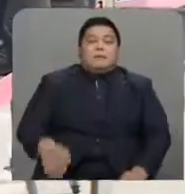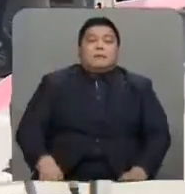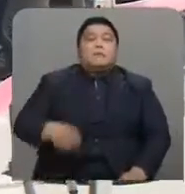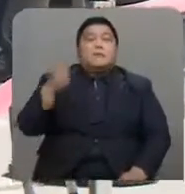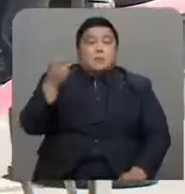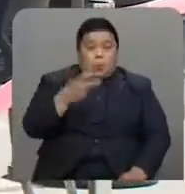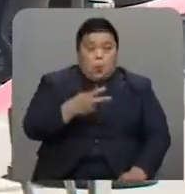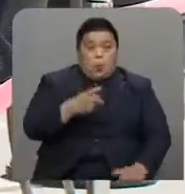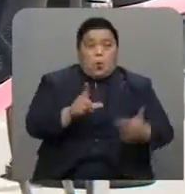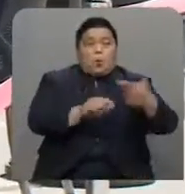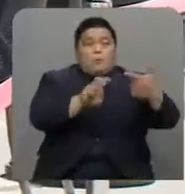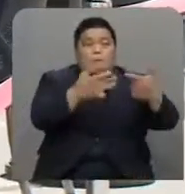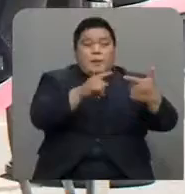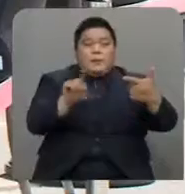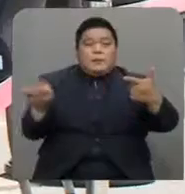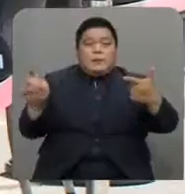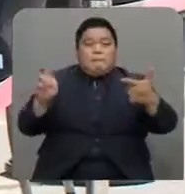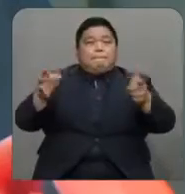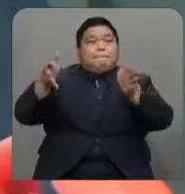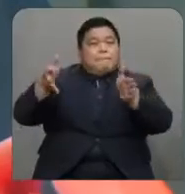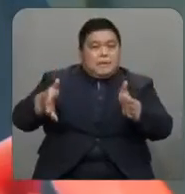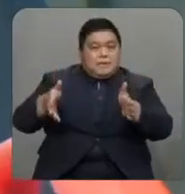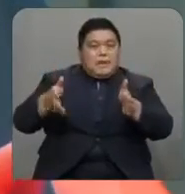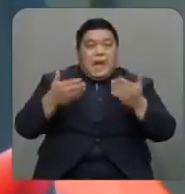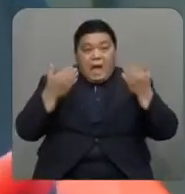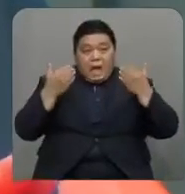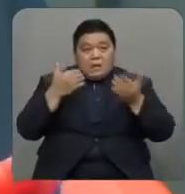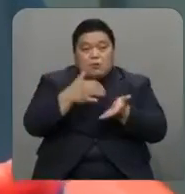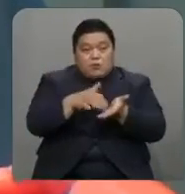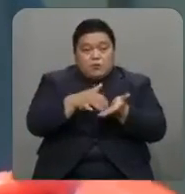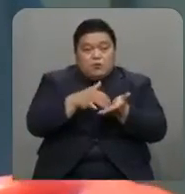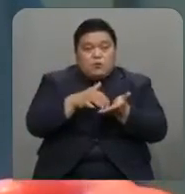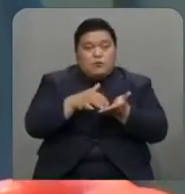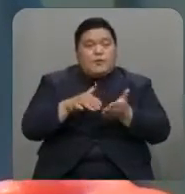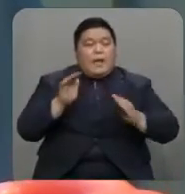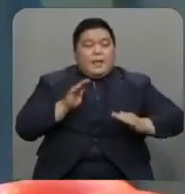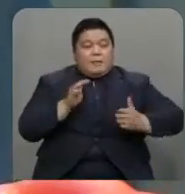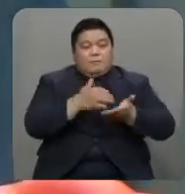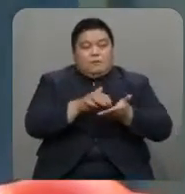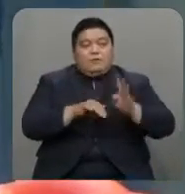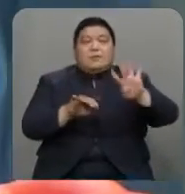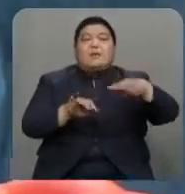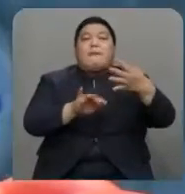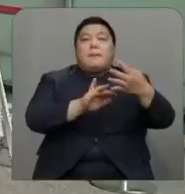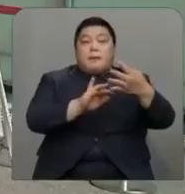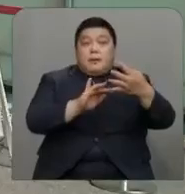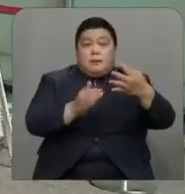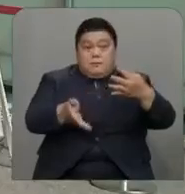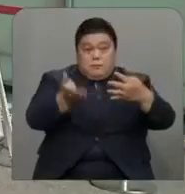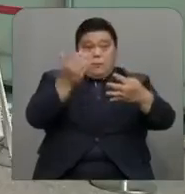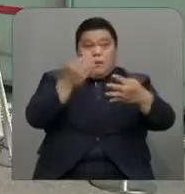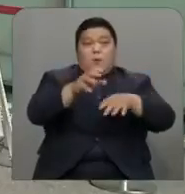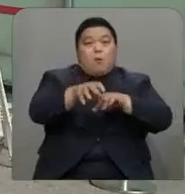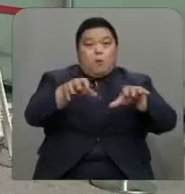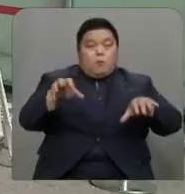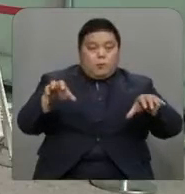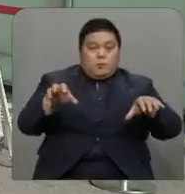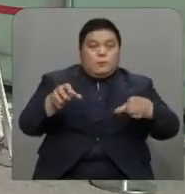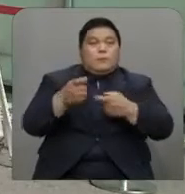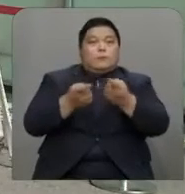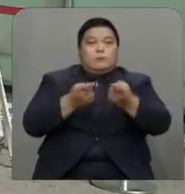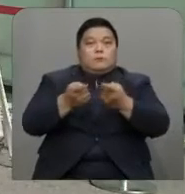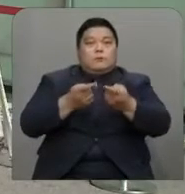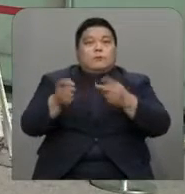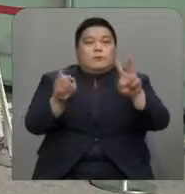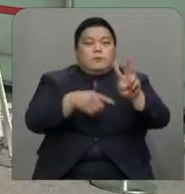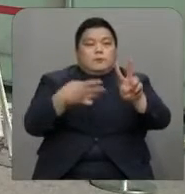이달 28일부터 이달 말까지 전교생 400명이 넘는 춘천시내 초중고 36곳의 등교 인원을